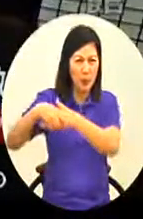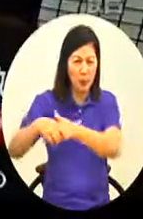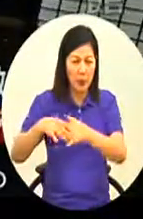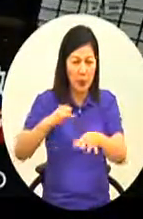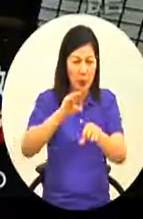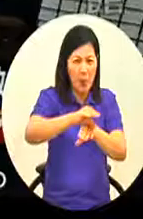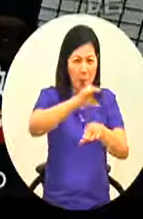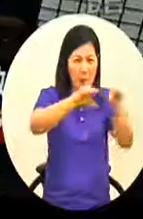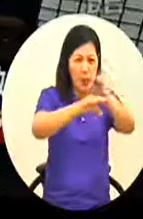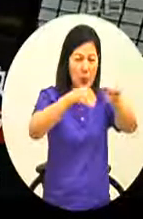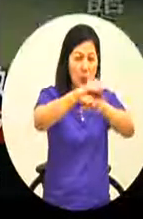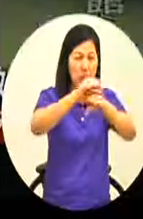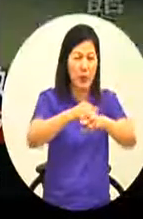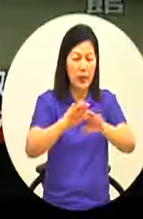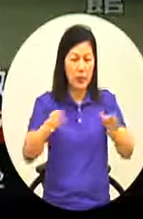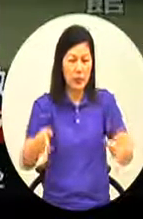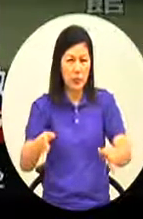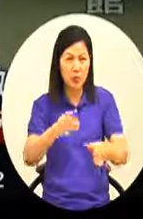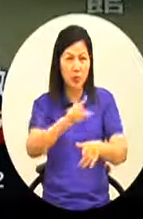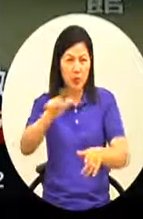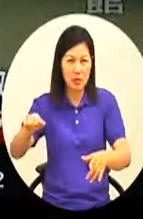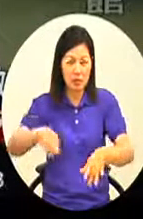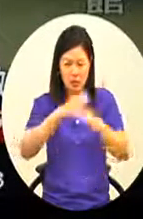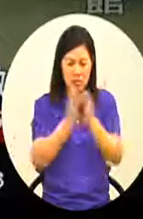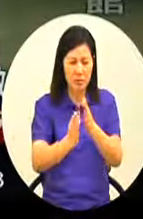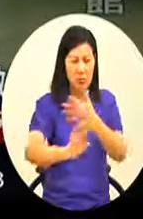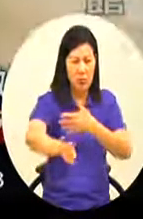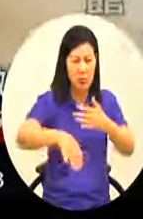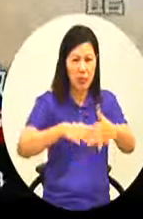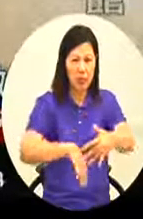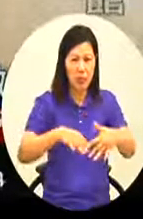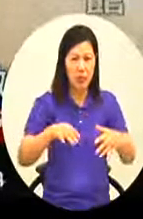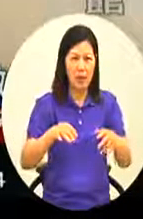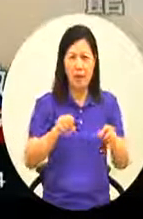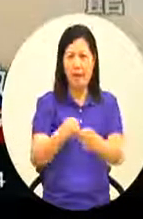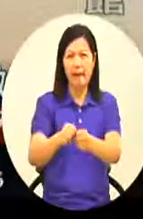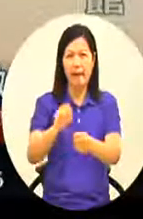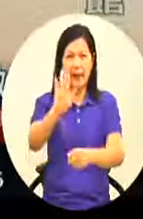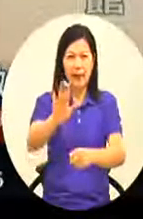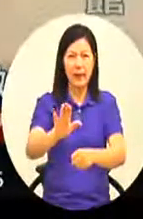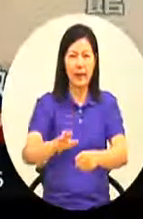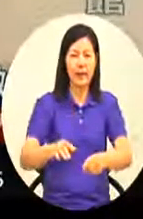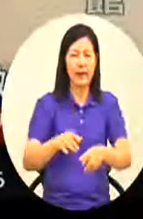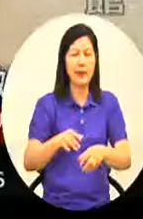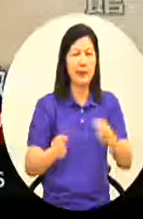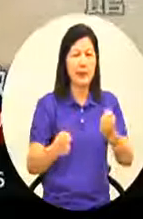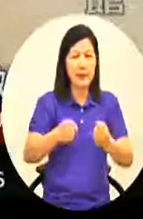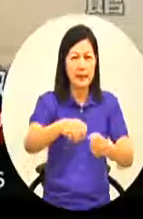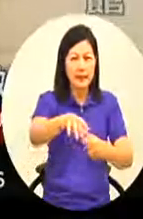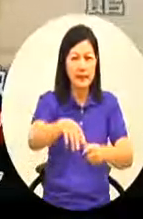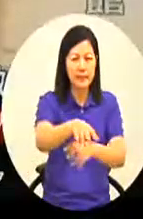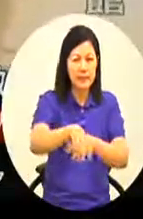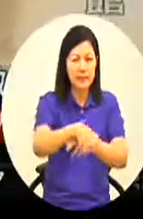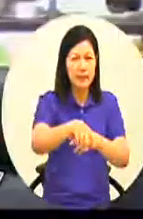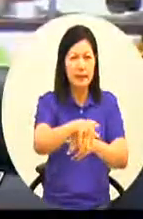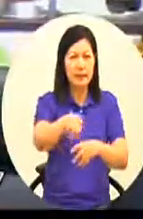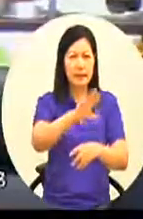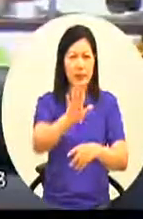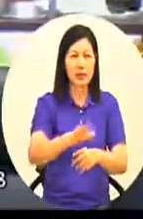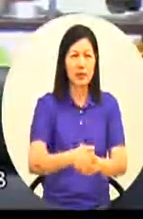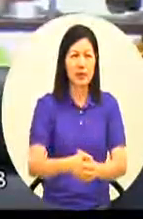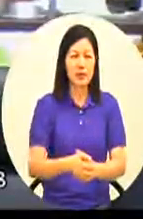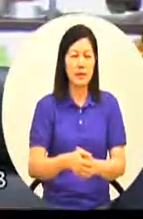时撤离桌椅器材，室内室外通通遭殃，官方紧急派出机具处理。重前一晚忙到白天